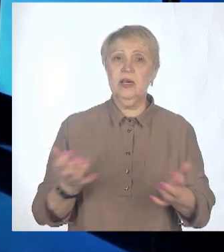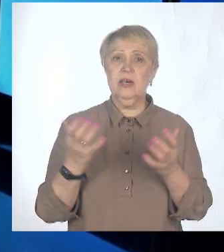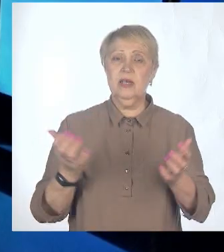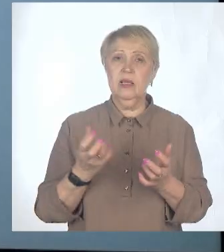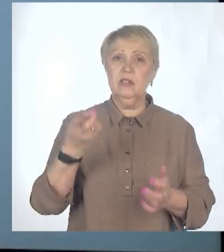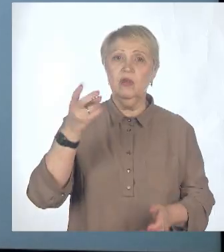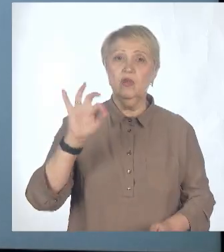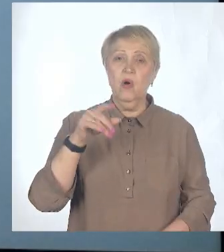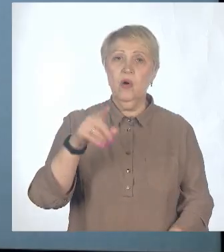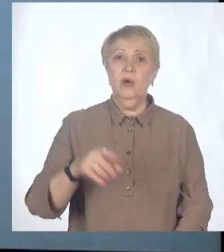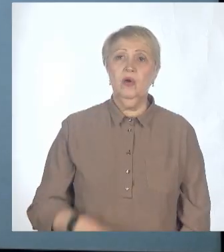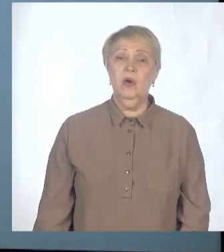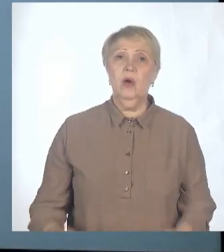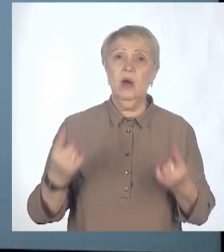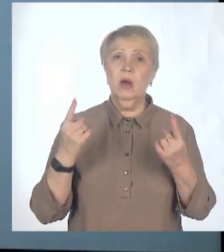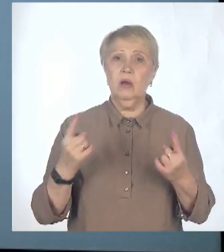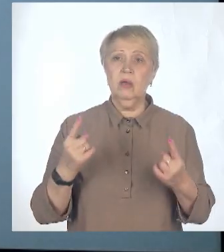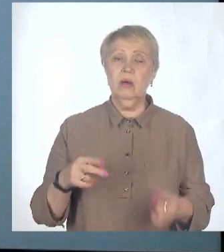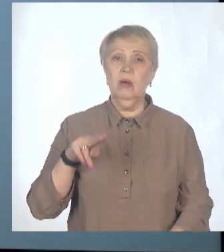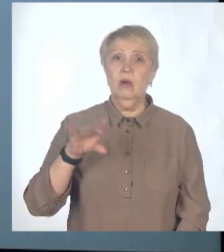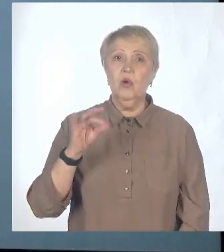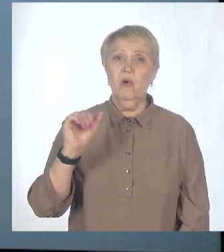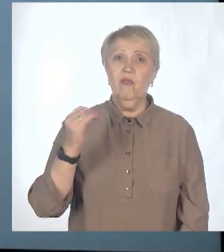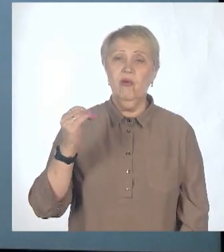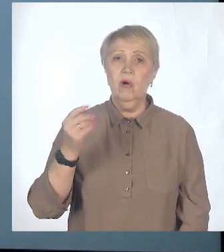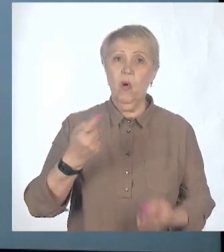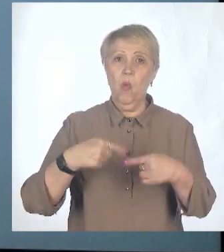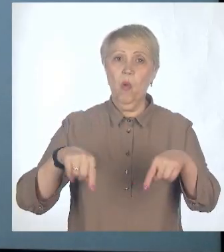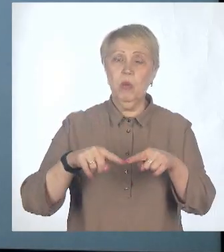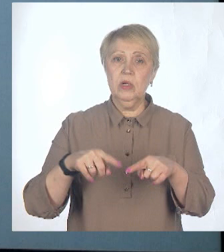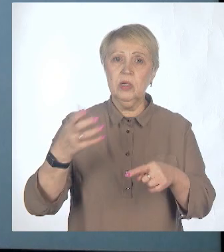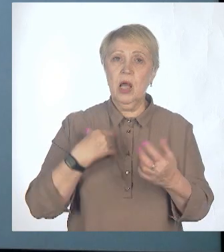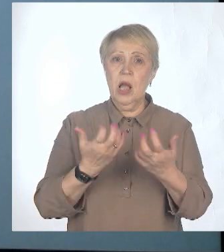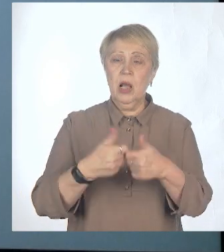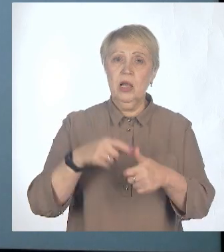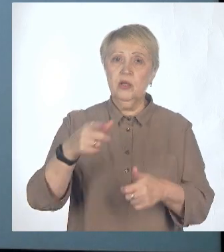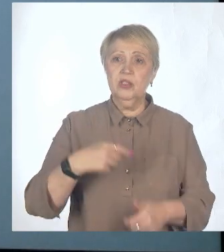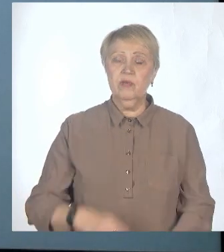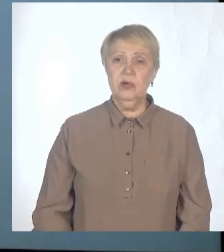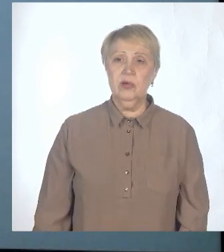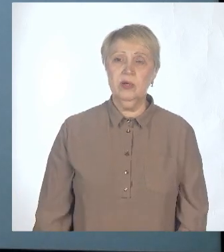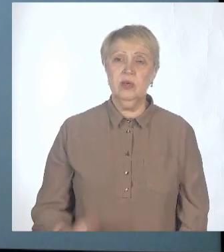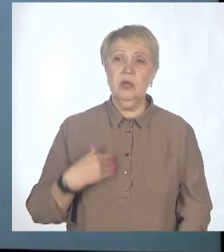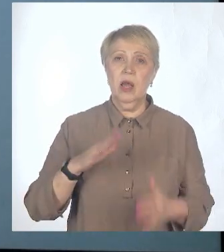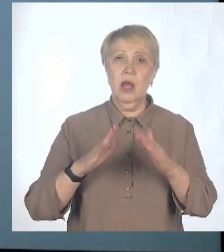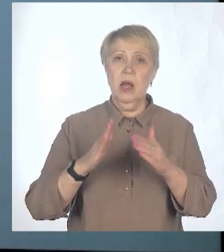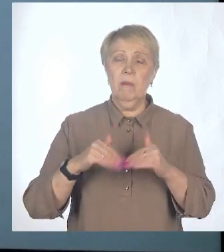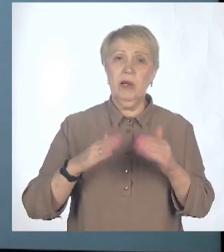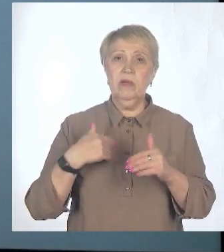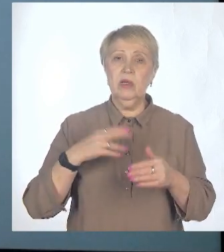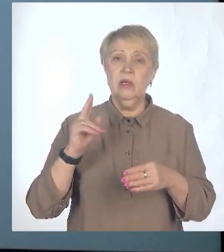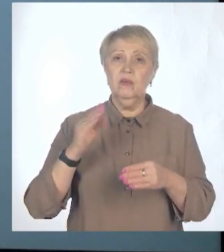Но глобально по профобласти динамика та же, как в целом по рынку. Количество вакансий чуть-чуть снижается, количество